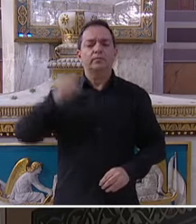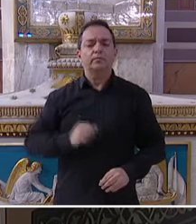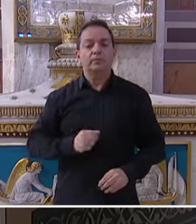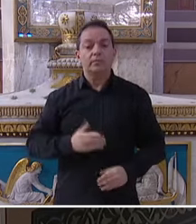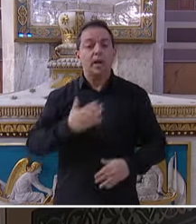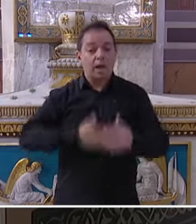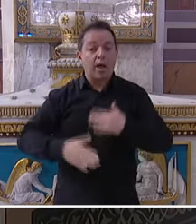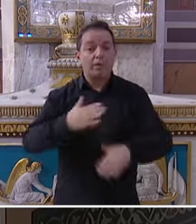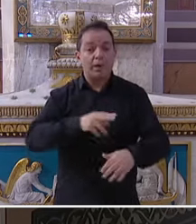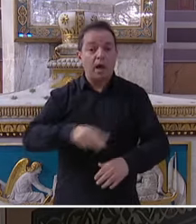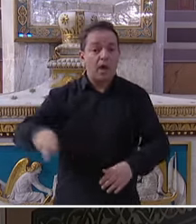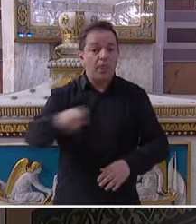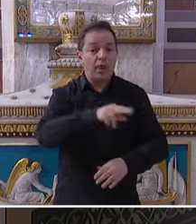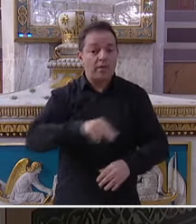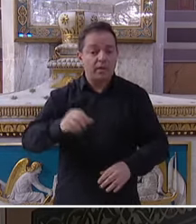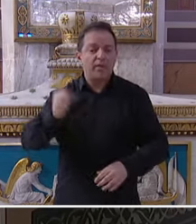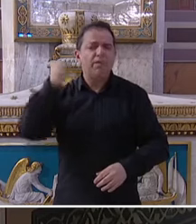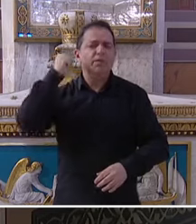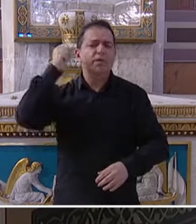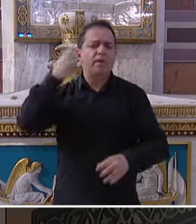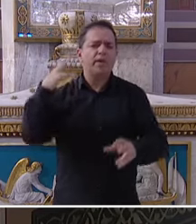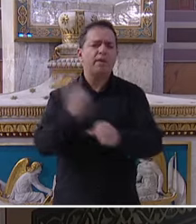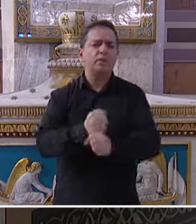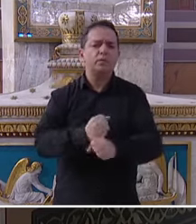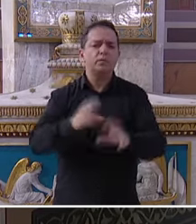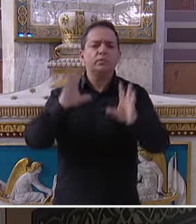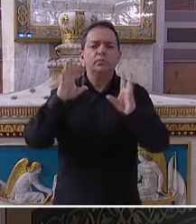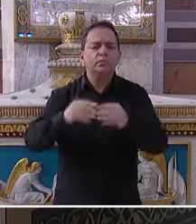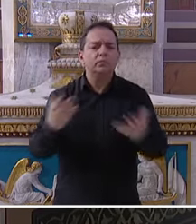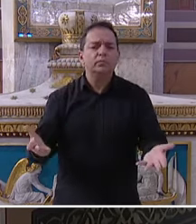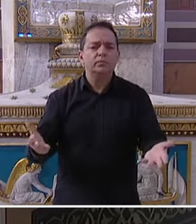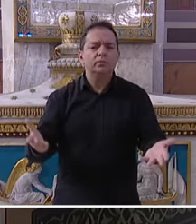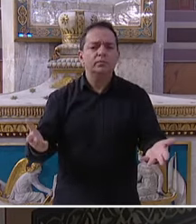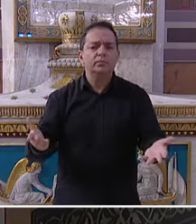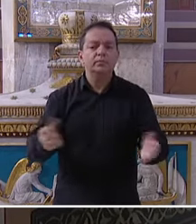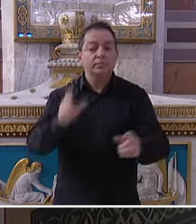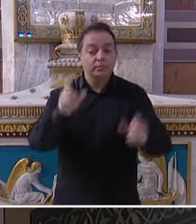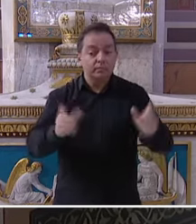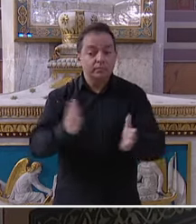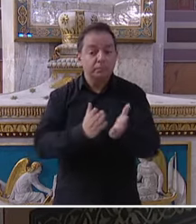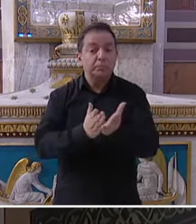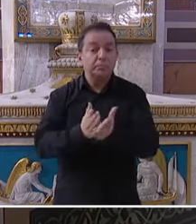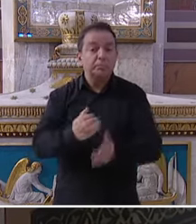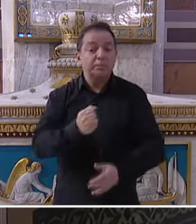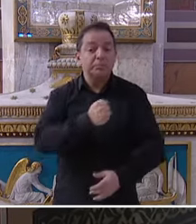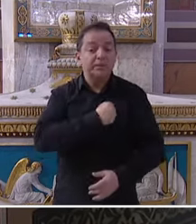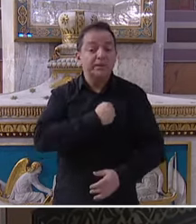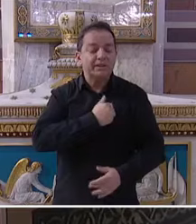αδελφοί, αφορά στις συνειδήσεις των πιστών